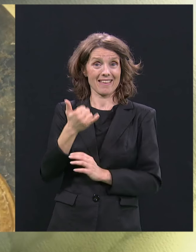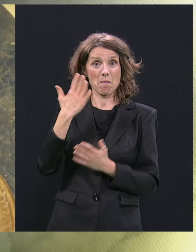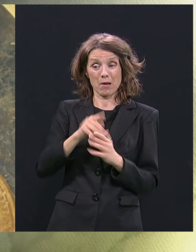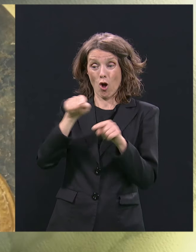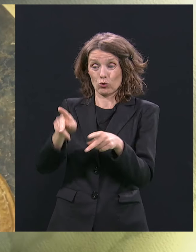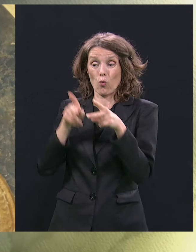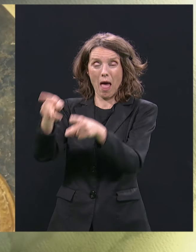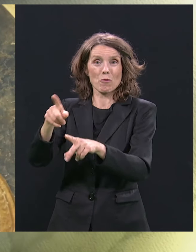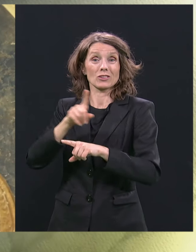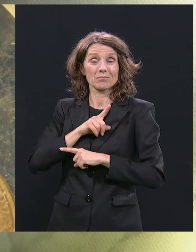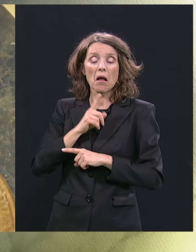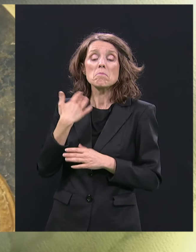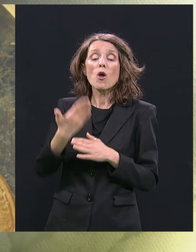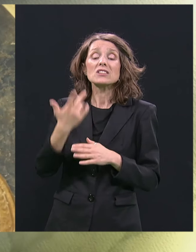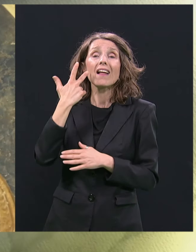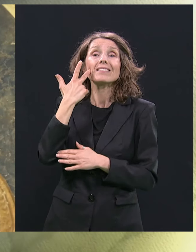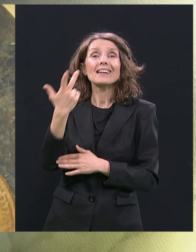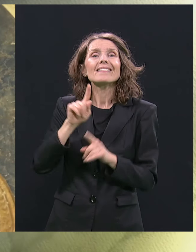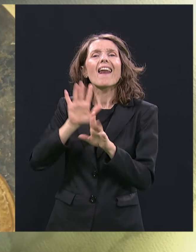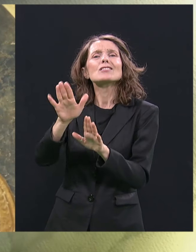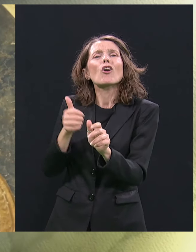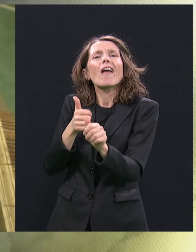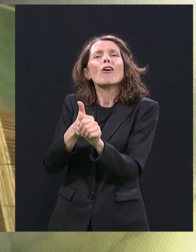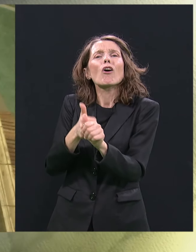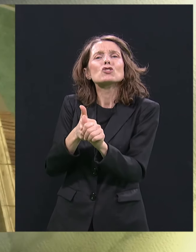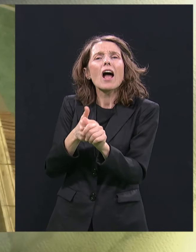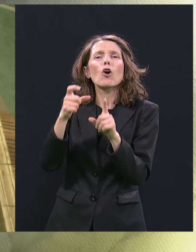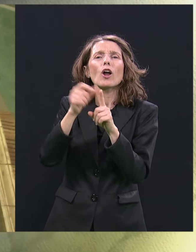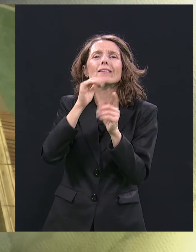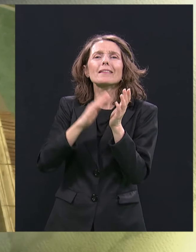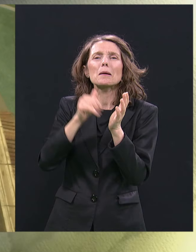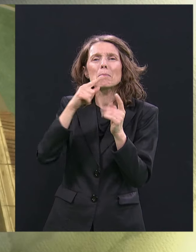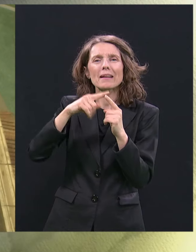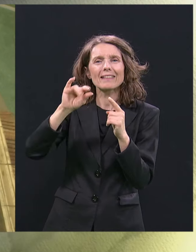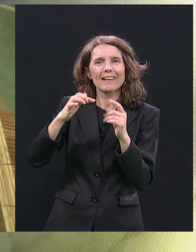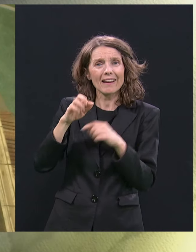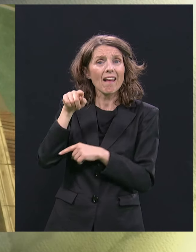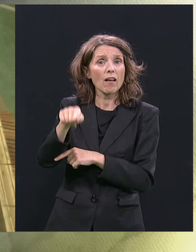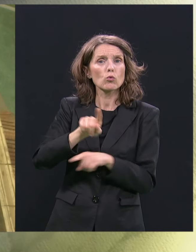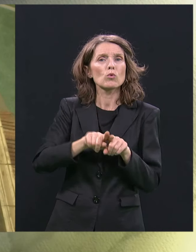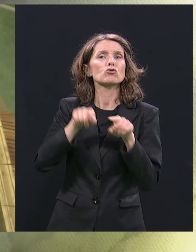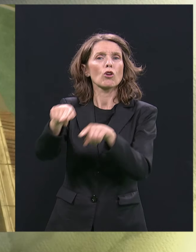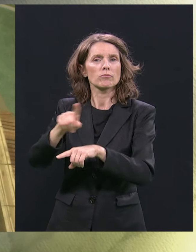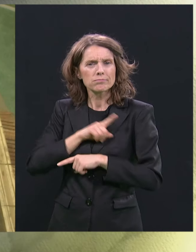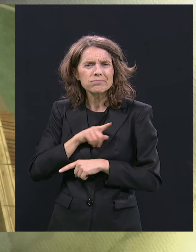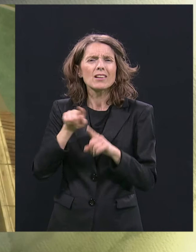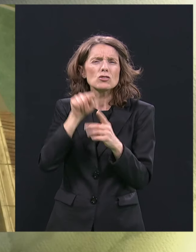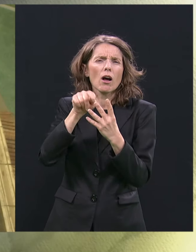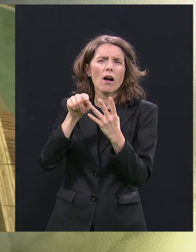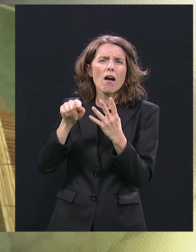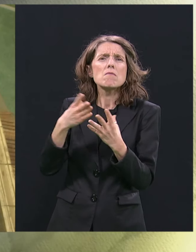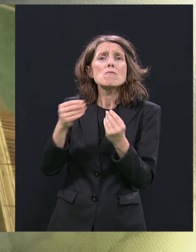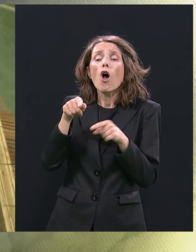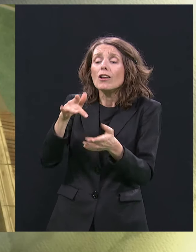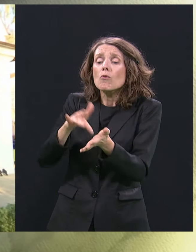dana kasnije je njegov đakon Dimitrije stradao i sveta Anastasija, sveštenik Montan i